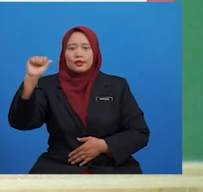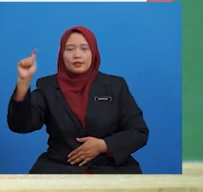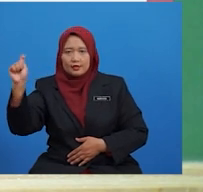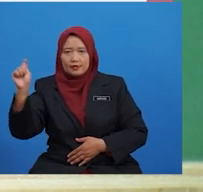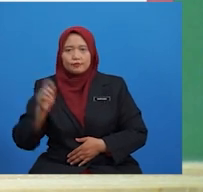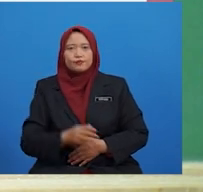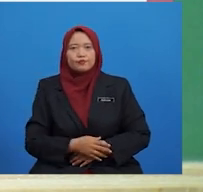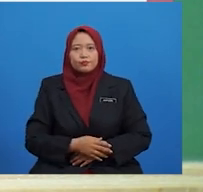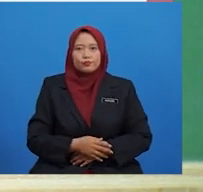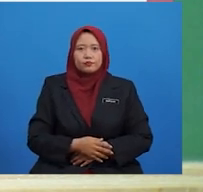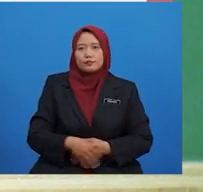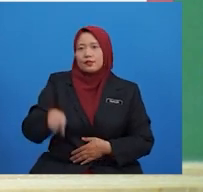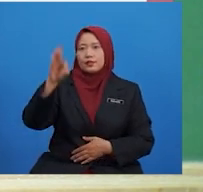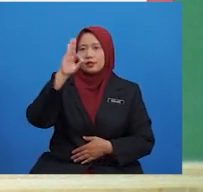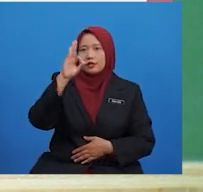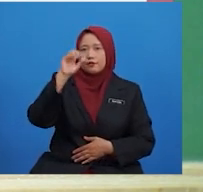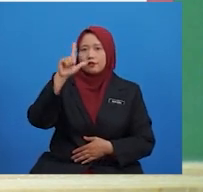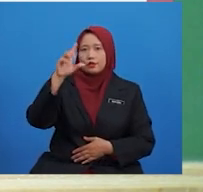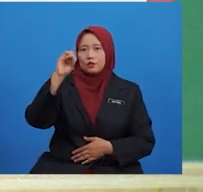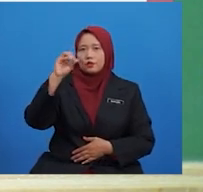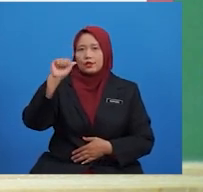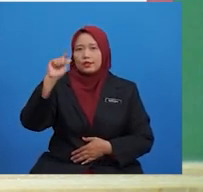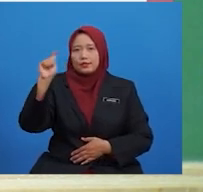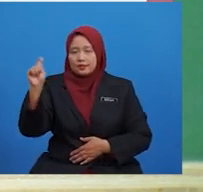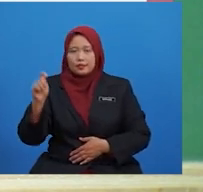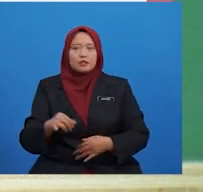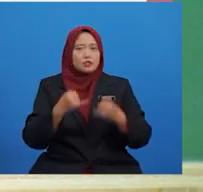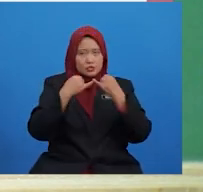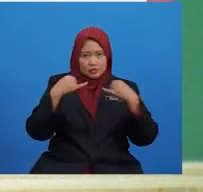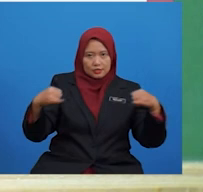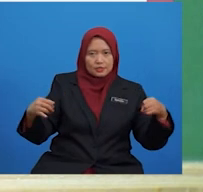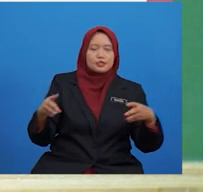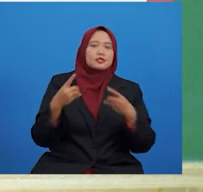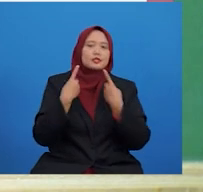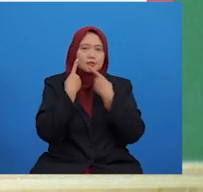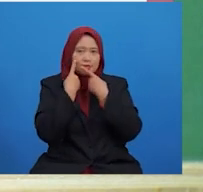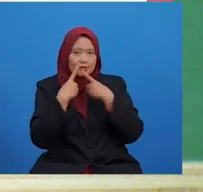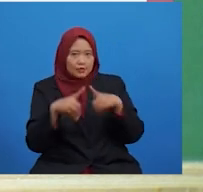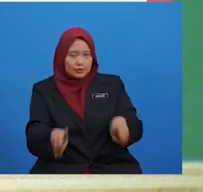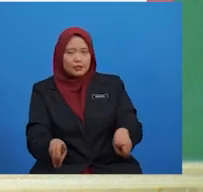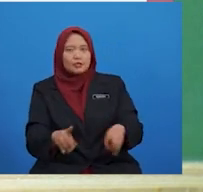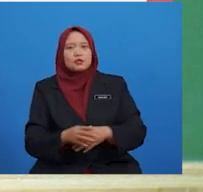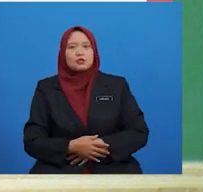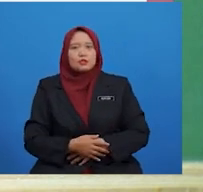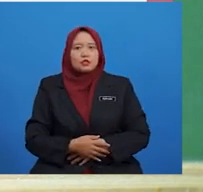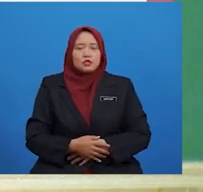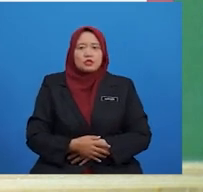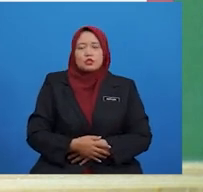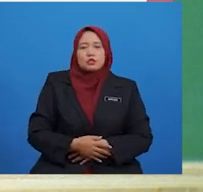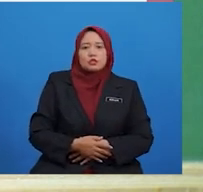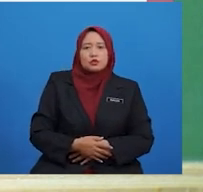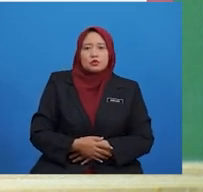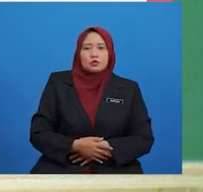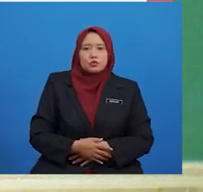kepada jenis data float yang digunakan, manakala suhu pula merupakan